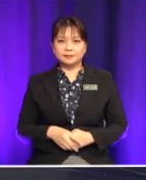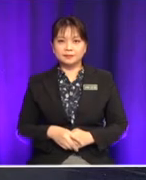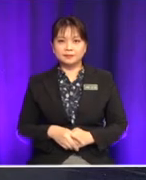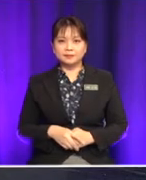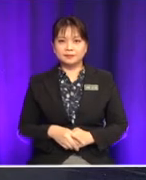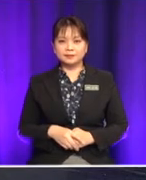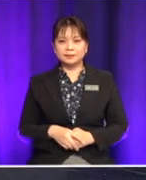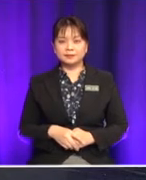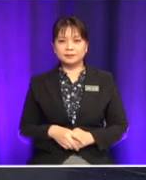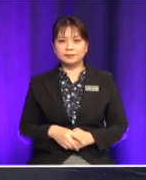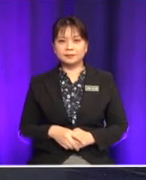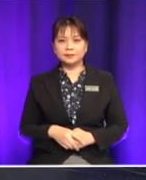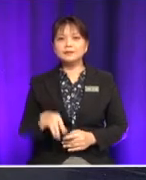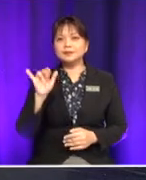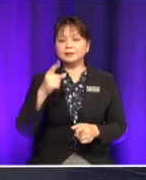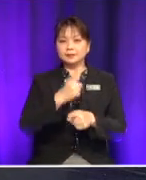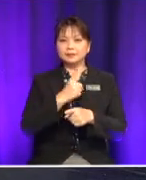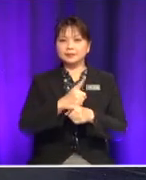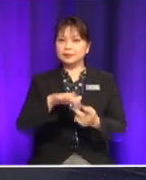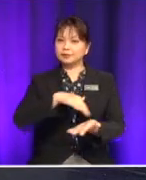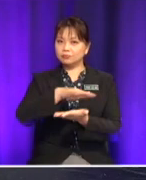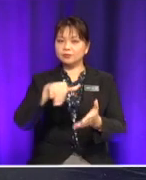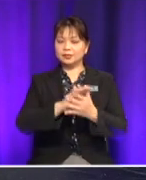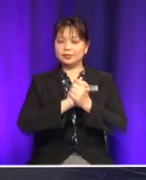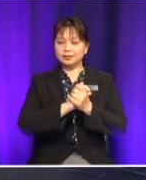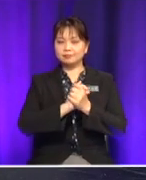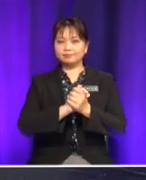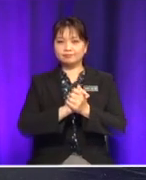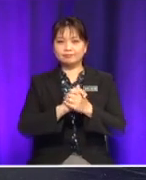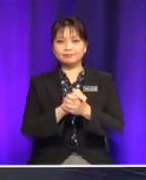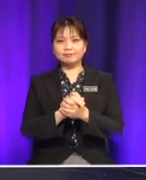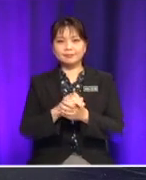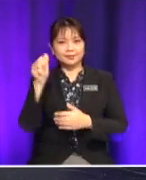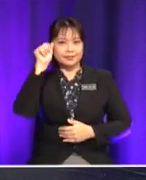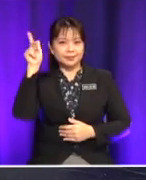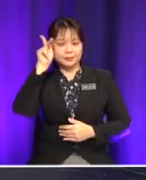Oke Betul semuanya Tania Scientist acne